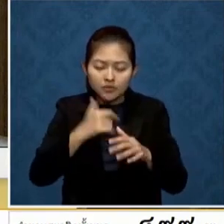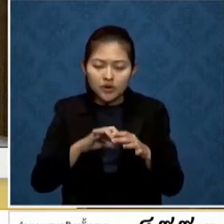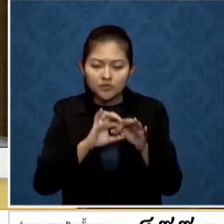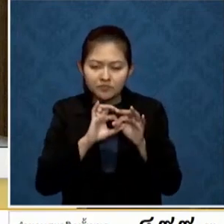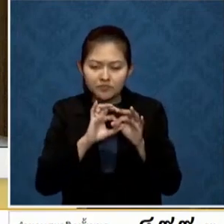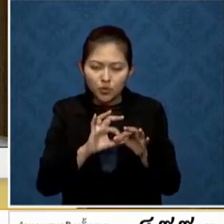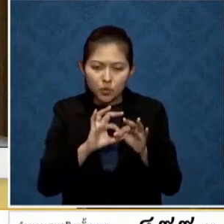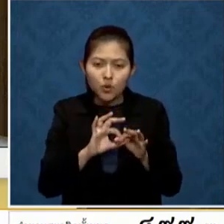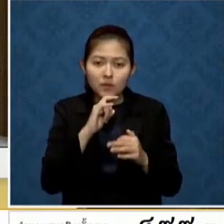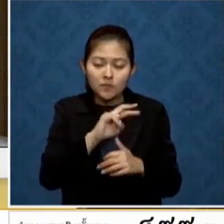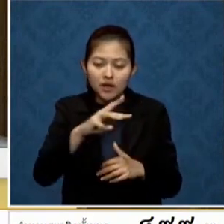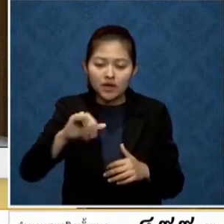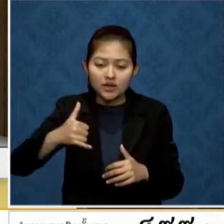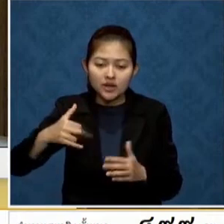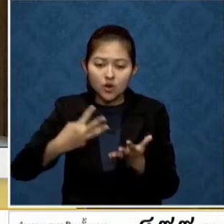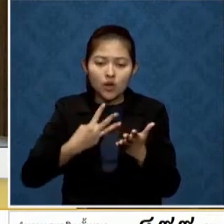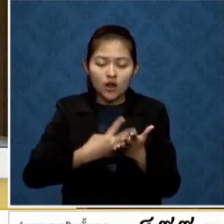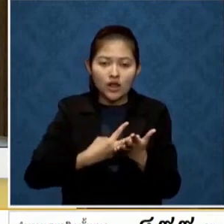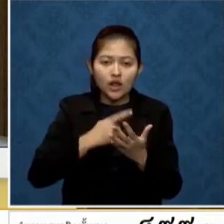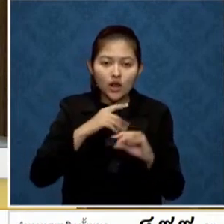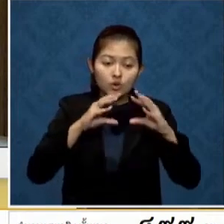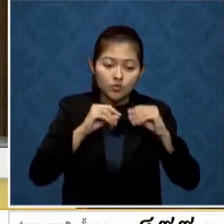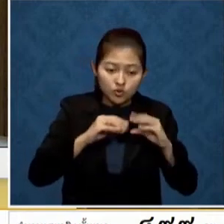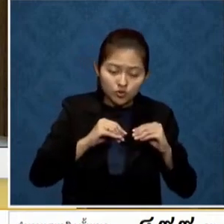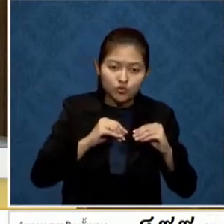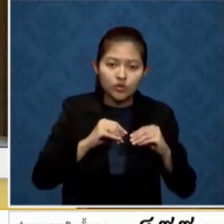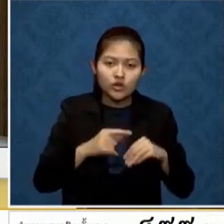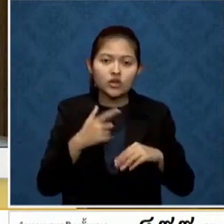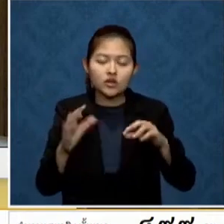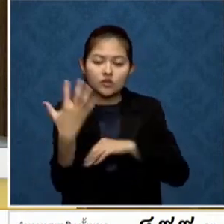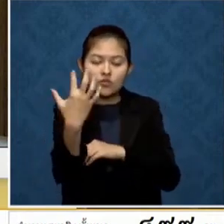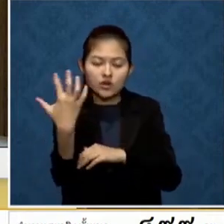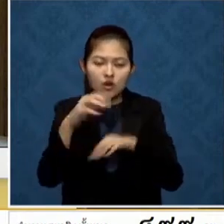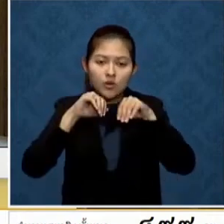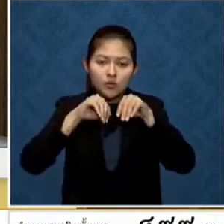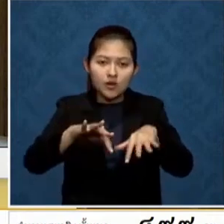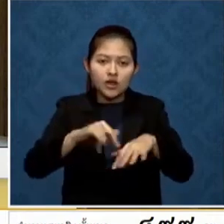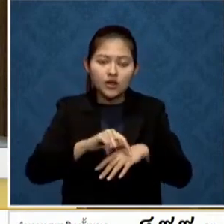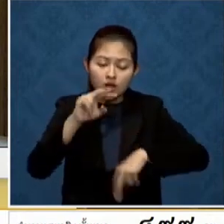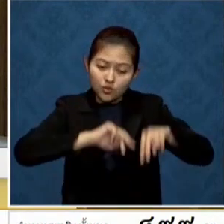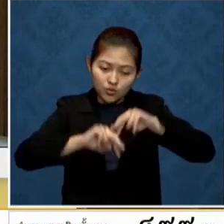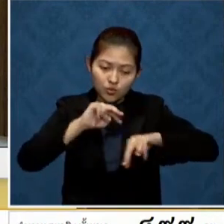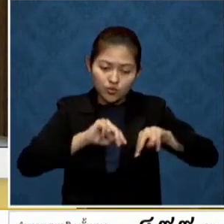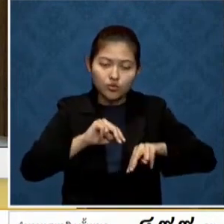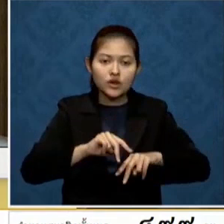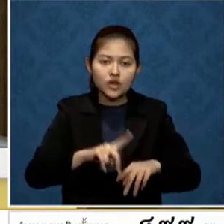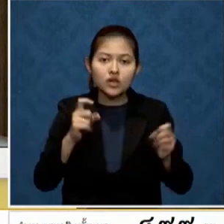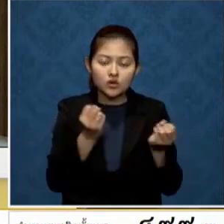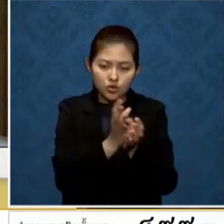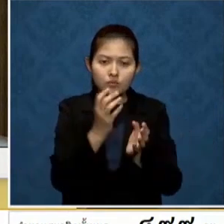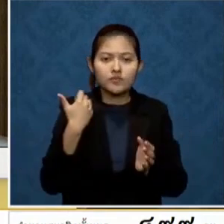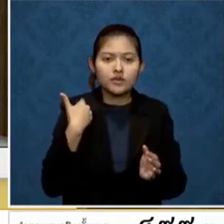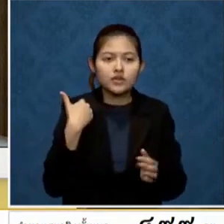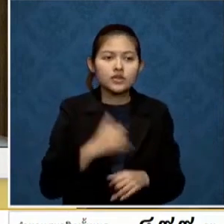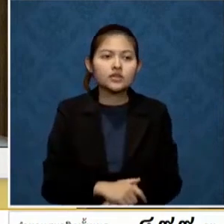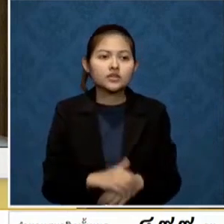วาระเนี่ยหากเอ่อพูดในที่ที่ที่ประชุมที่มีการถ่ายทอดสดเนี่ยอาจจะไม่มีสิทธิ์ในการคุ้มครองและอาจจะเกิดความเสียหายได้อัน